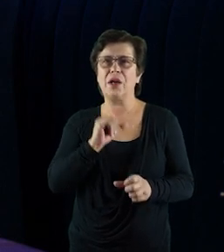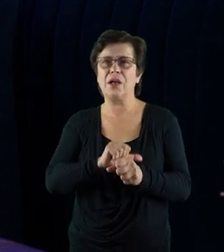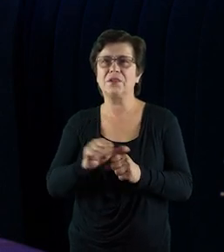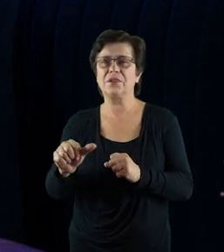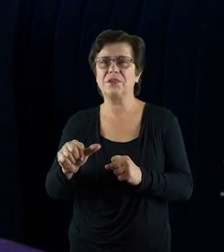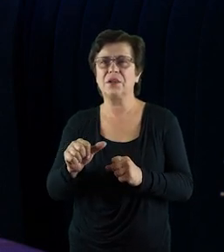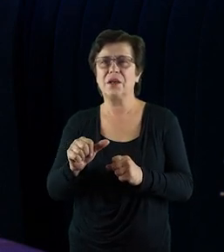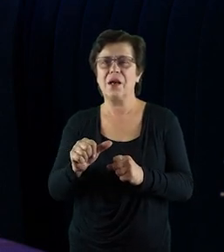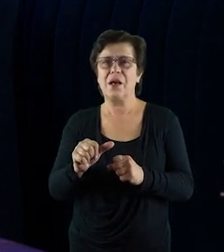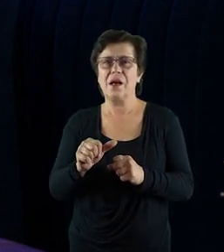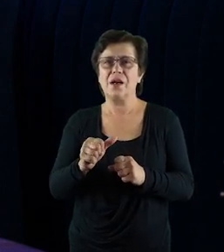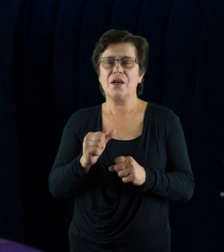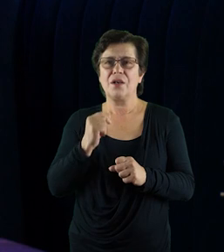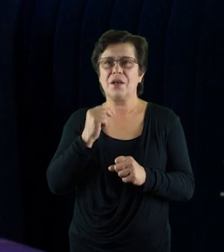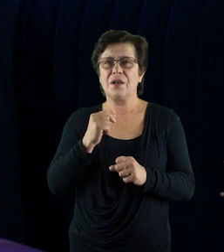może skończyć świat.